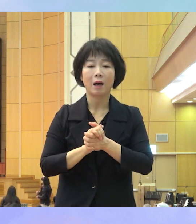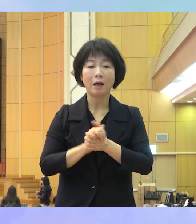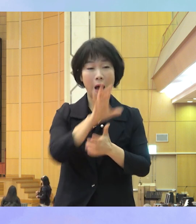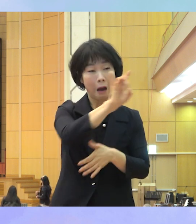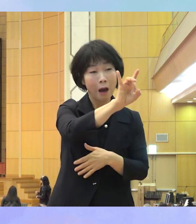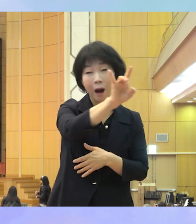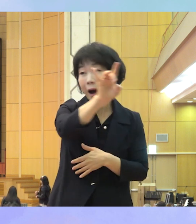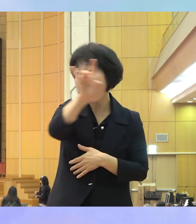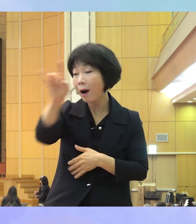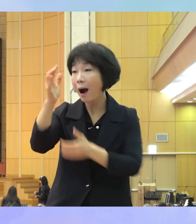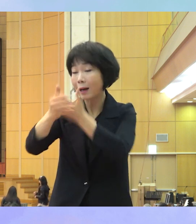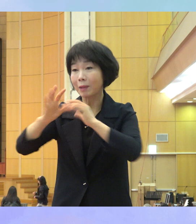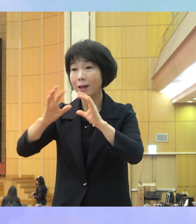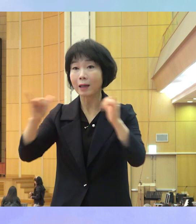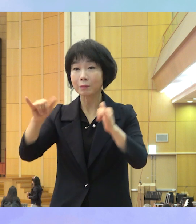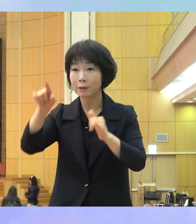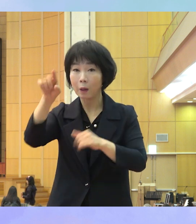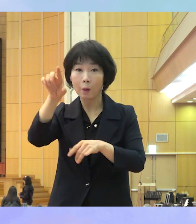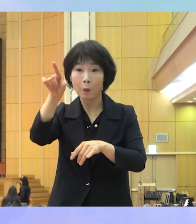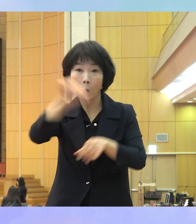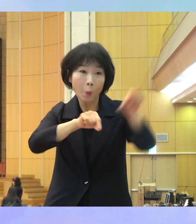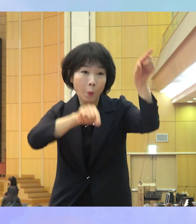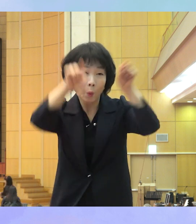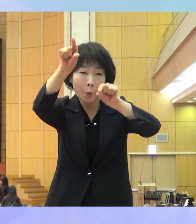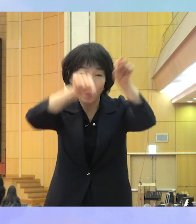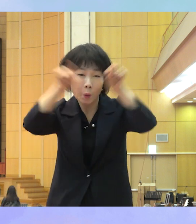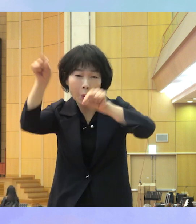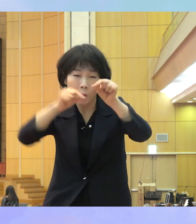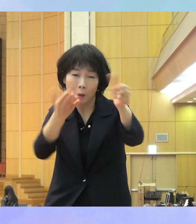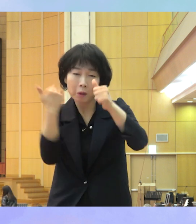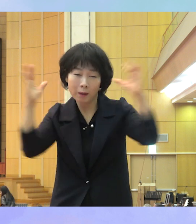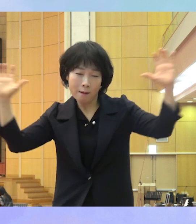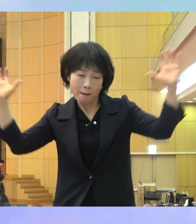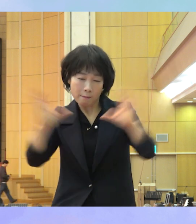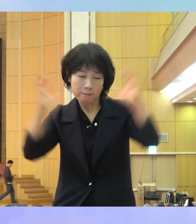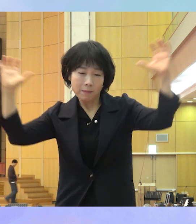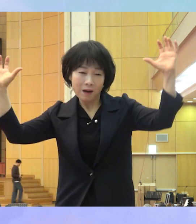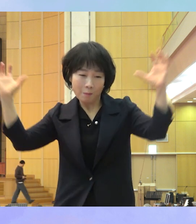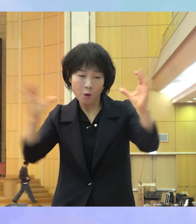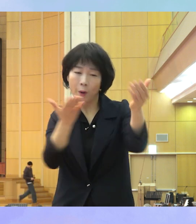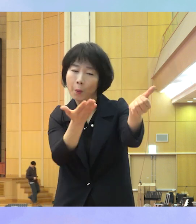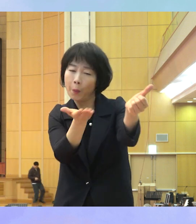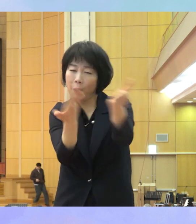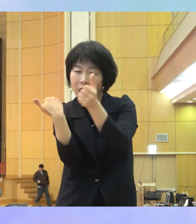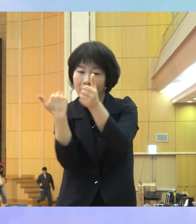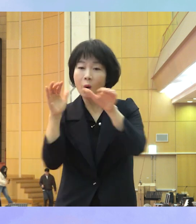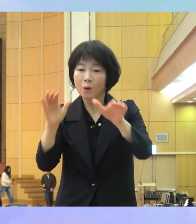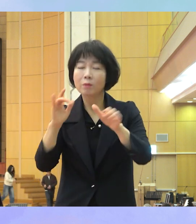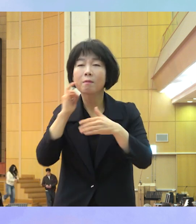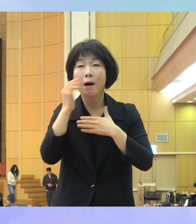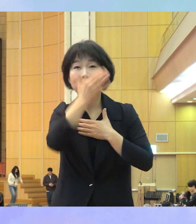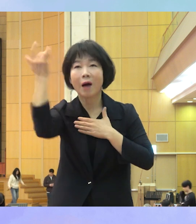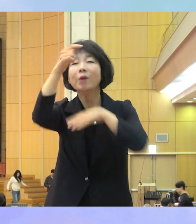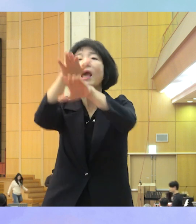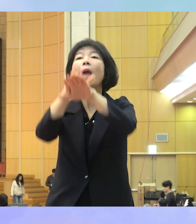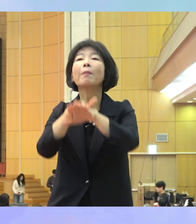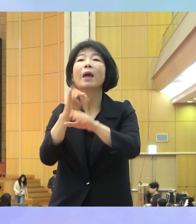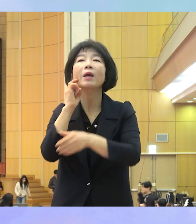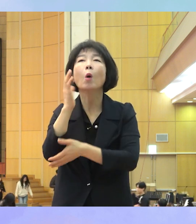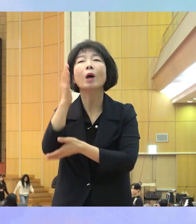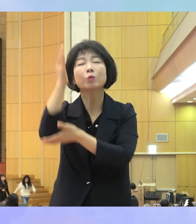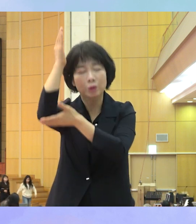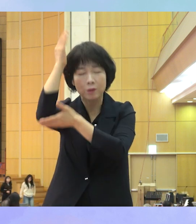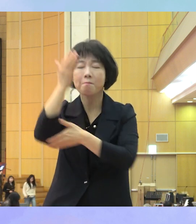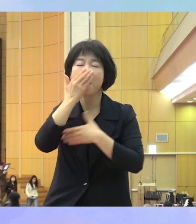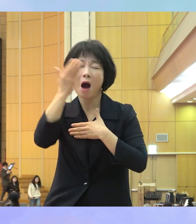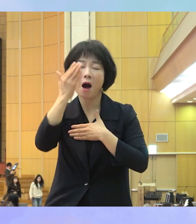동서사방에 흩어져 있던 하나님의 백성들을 귀하고 아름다운 하나님의 전에서 아름다운 예배로 하나님께 영광